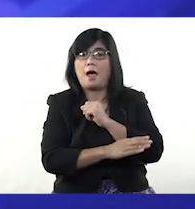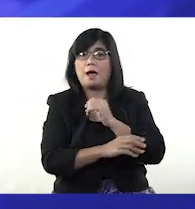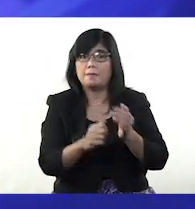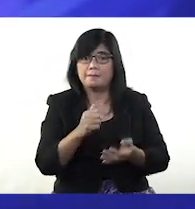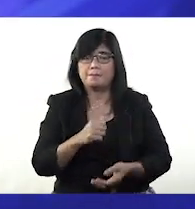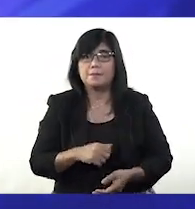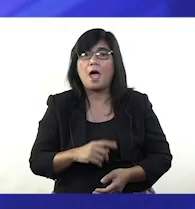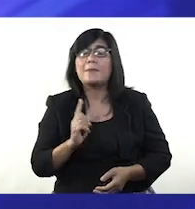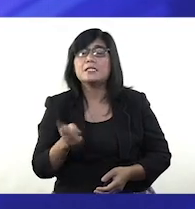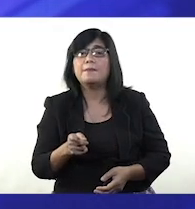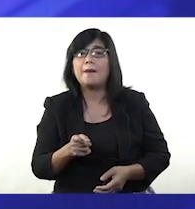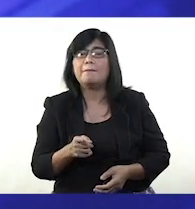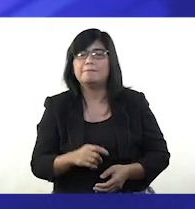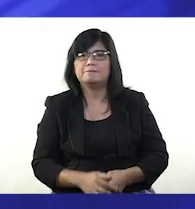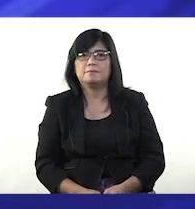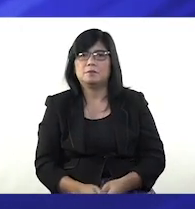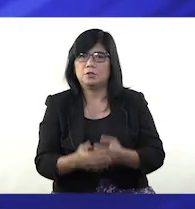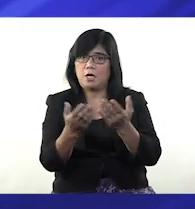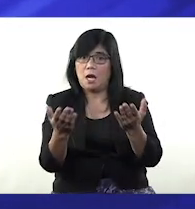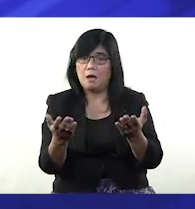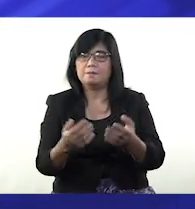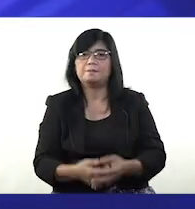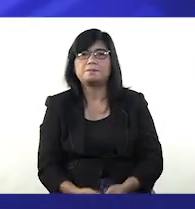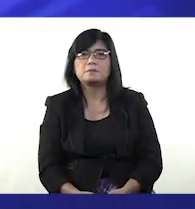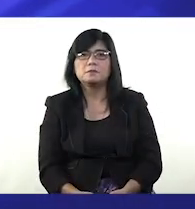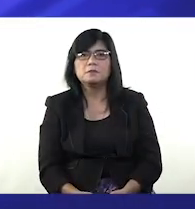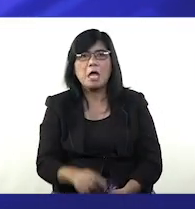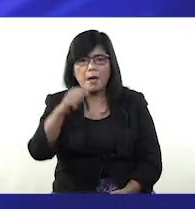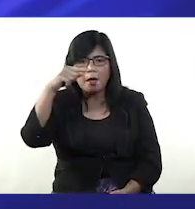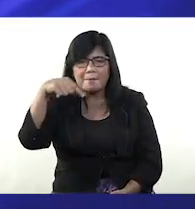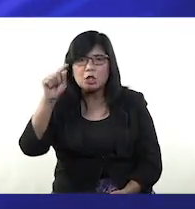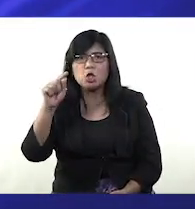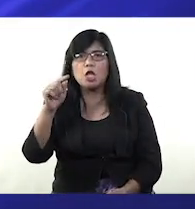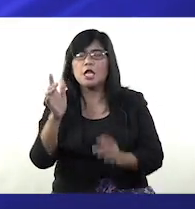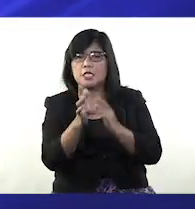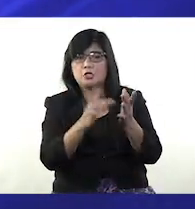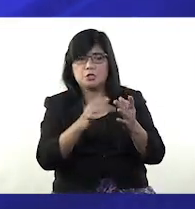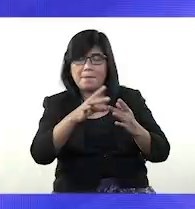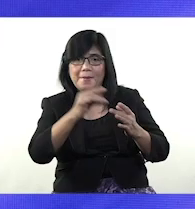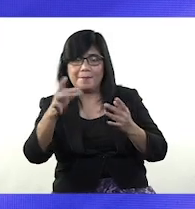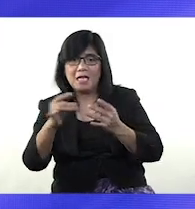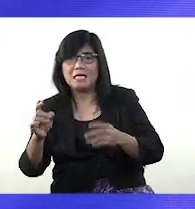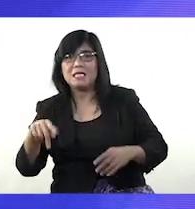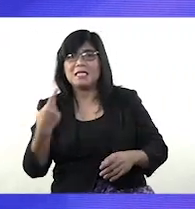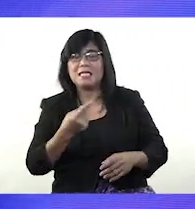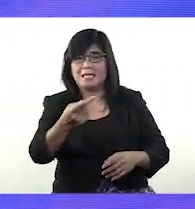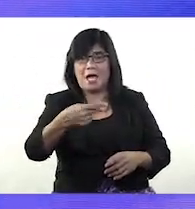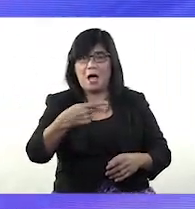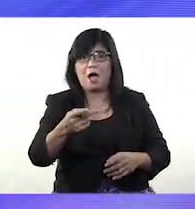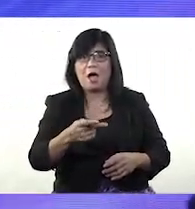Hai jangan sekarang pungkas film Tuhan Hai Betul Yesus memilih kita Yesus memanggil kita pertanyaan